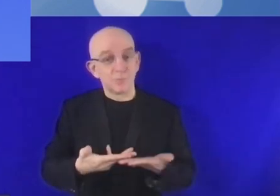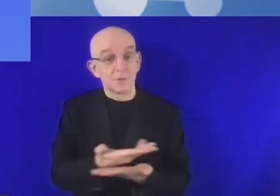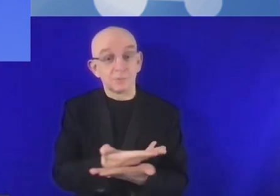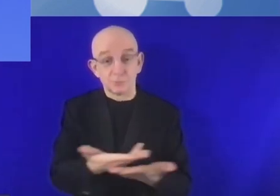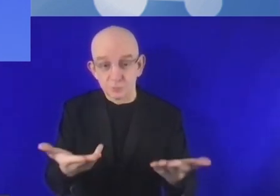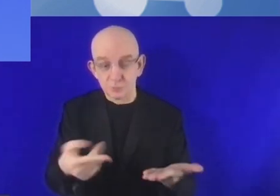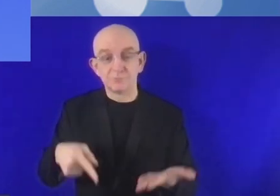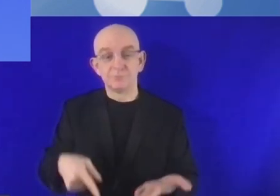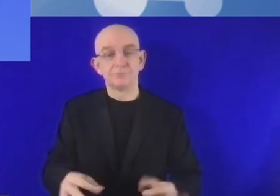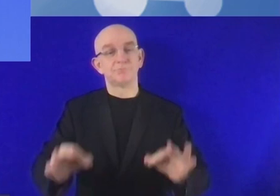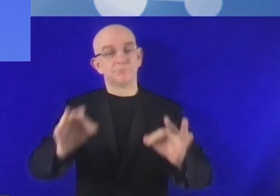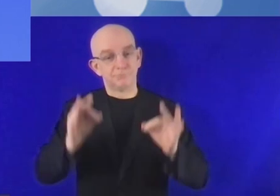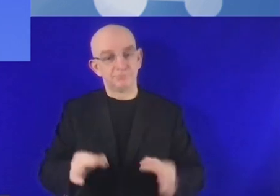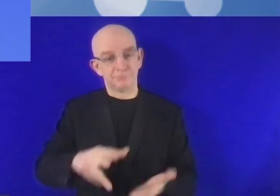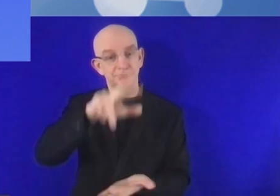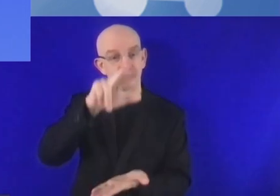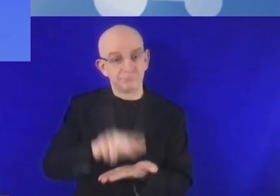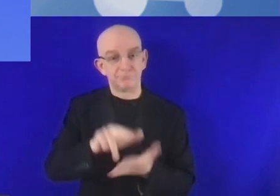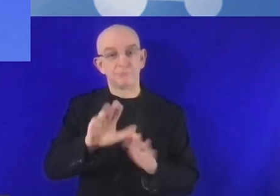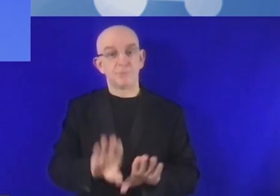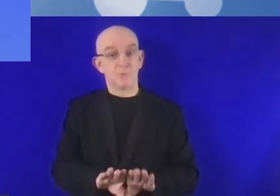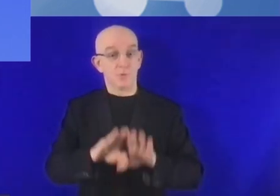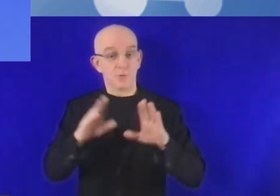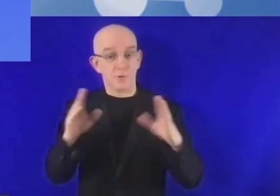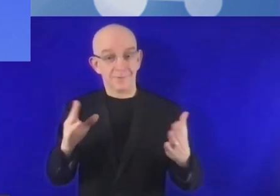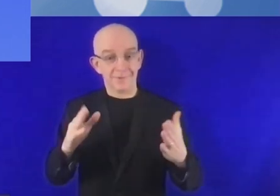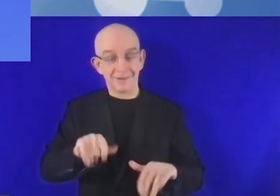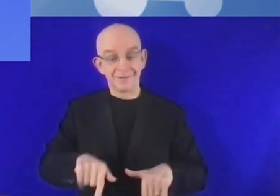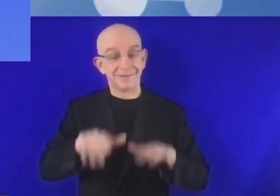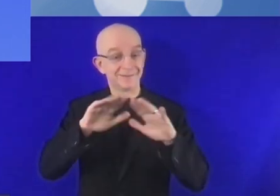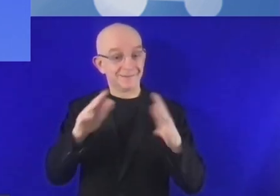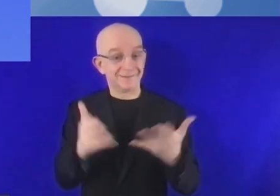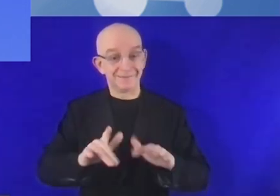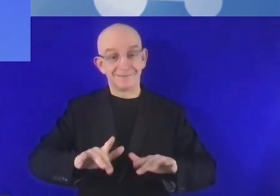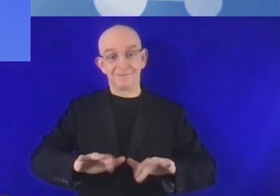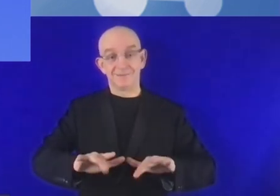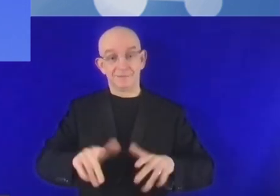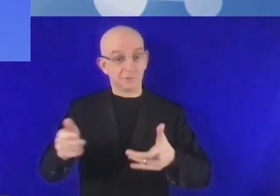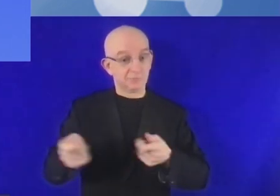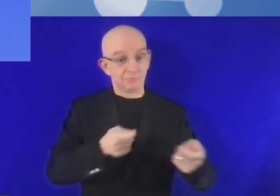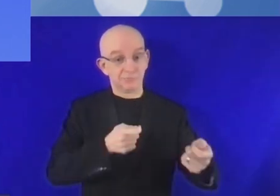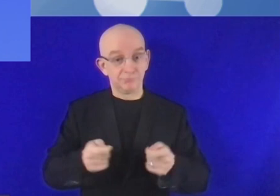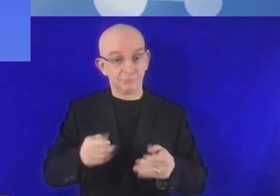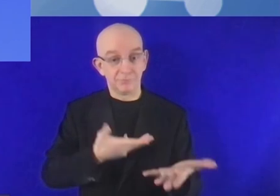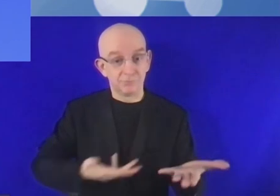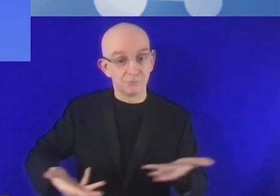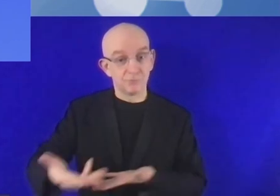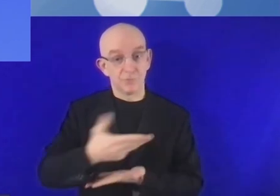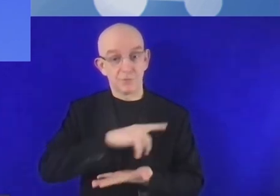wszystkich Państwa na ceremonii otwarcia cyfrowego szczytu ONZ w Katowicach.